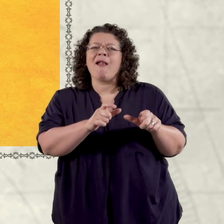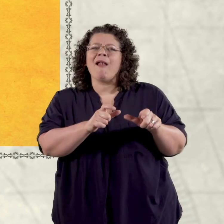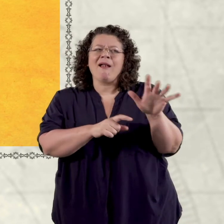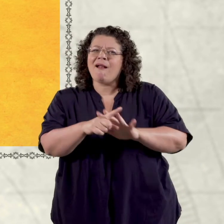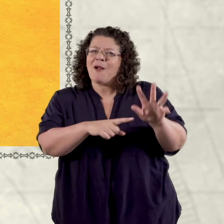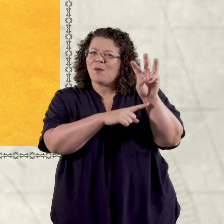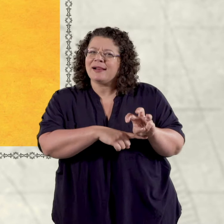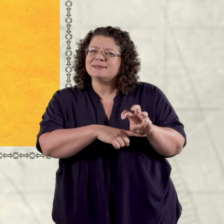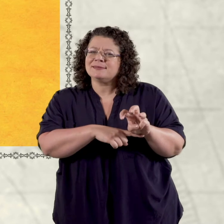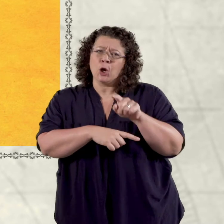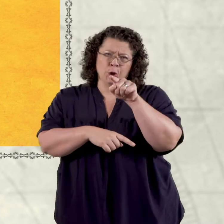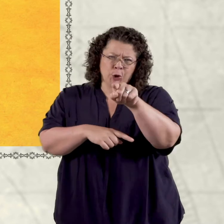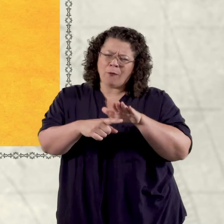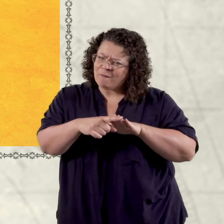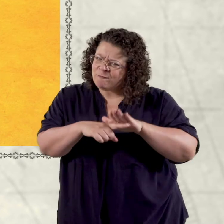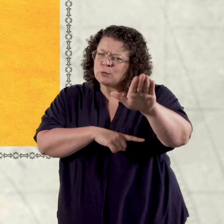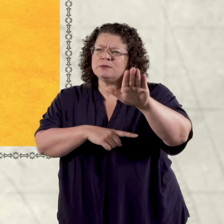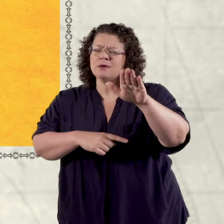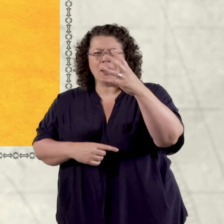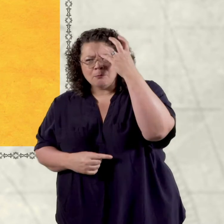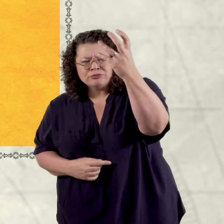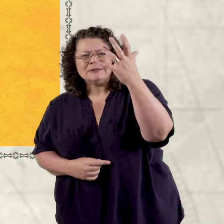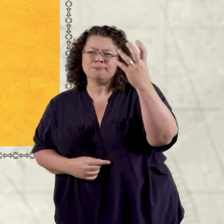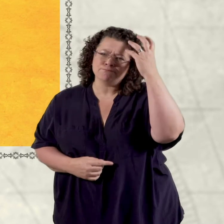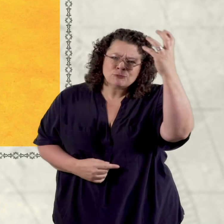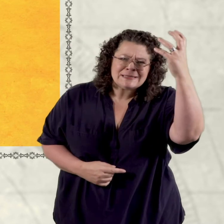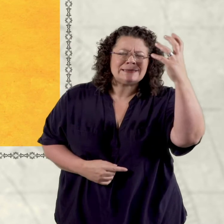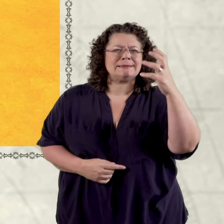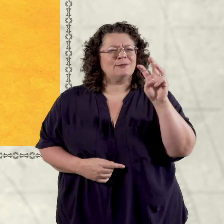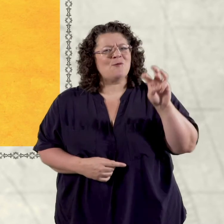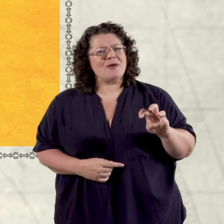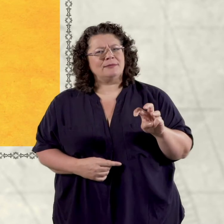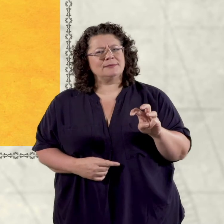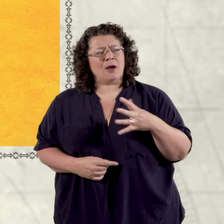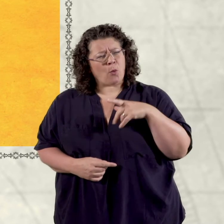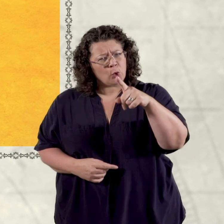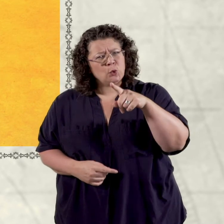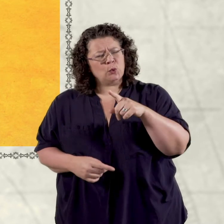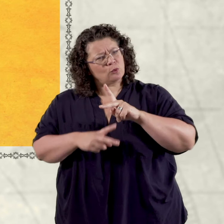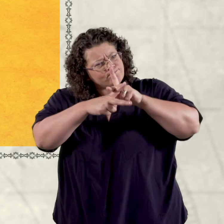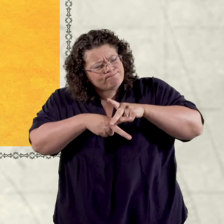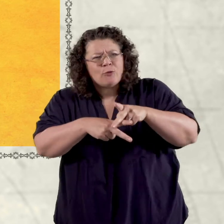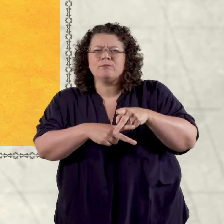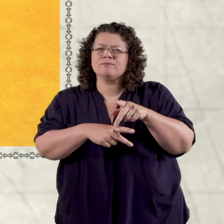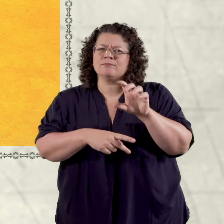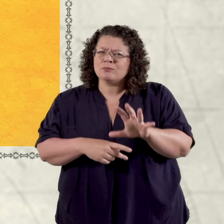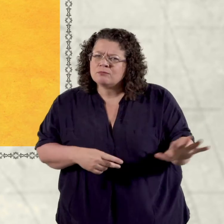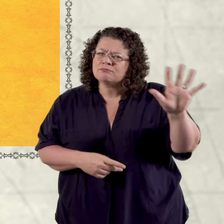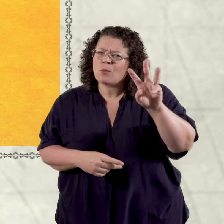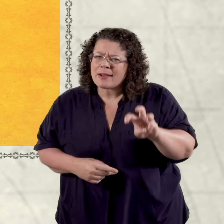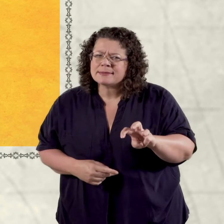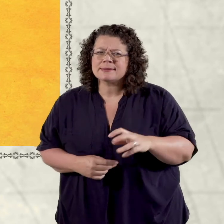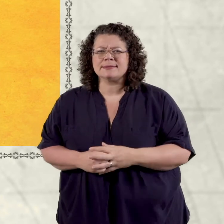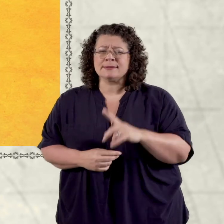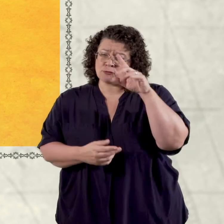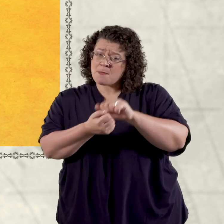a phobl ifanc Cymru. Chi yw'r tywysogion a thywysogesau Cymru. Gwarchodwch chi